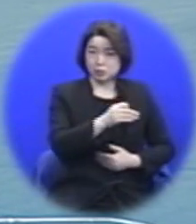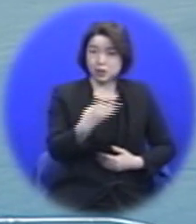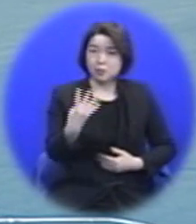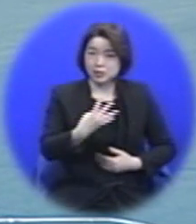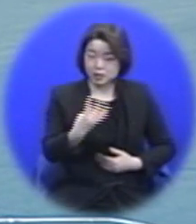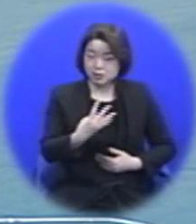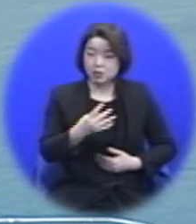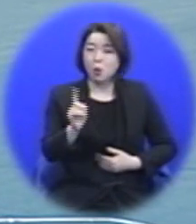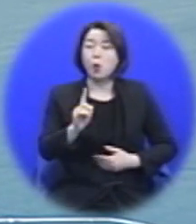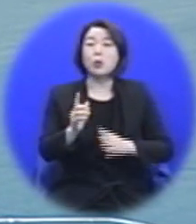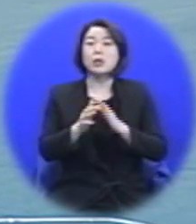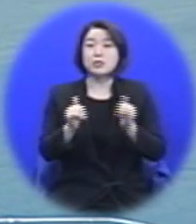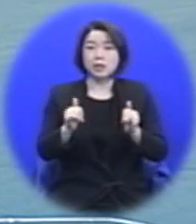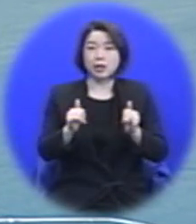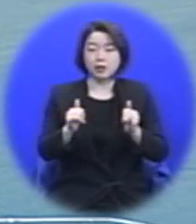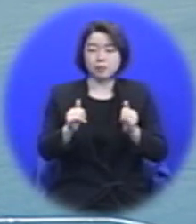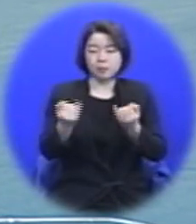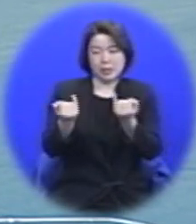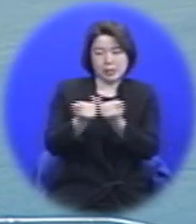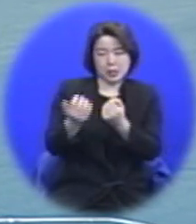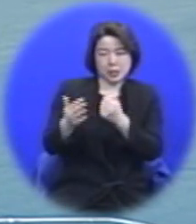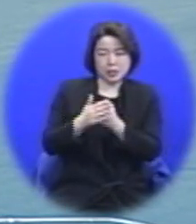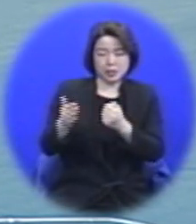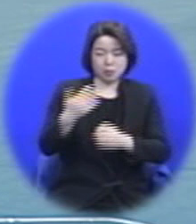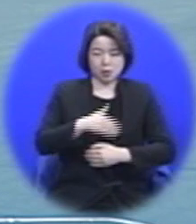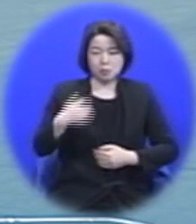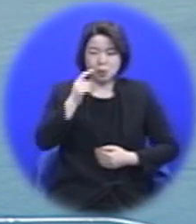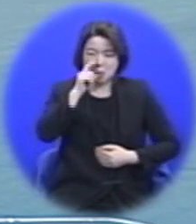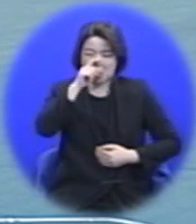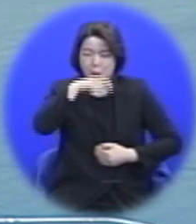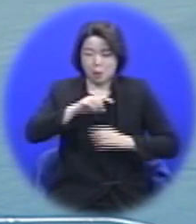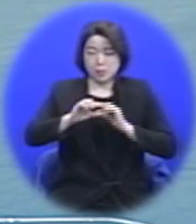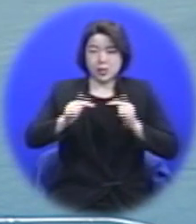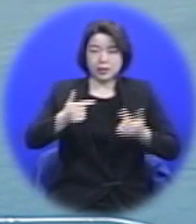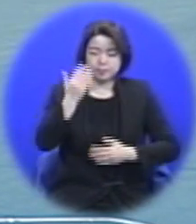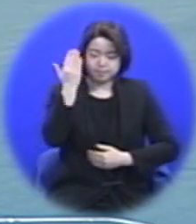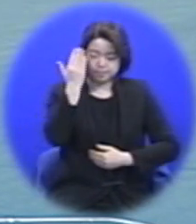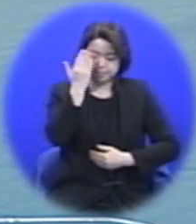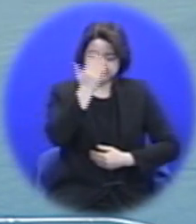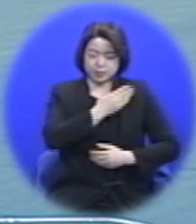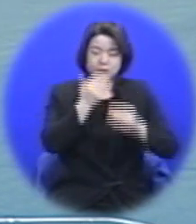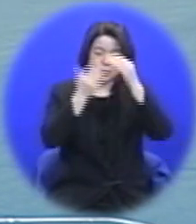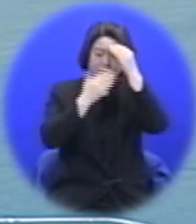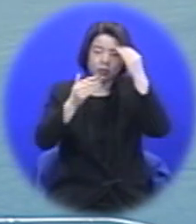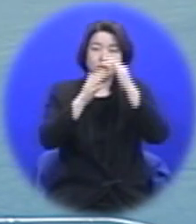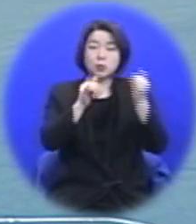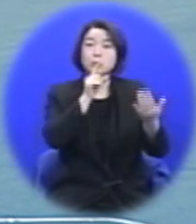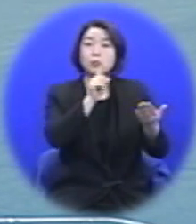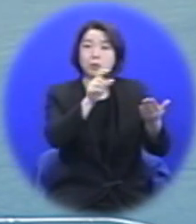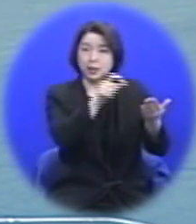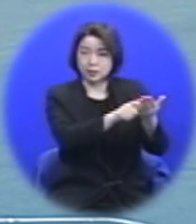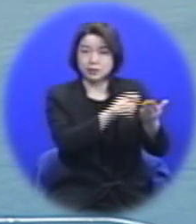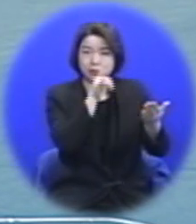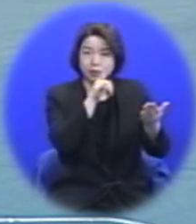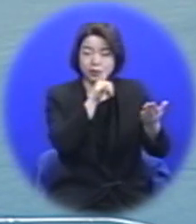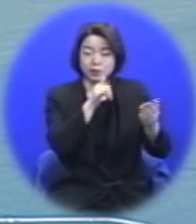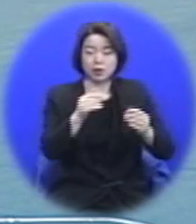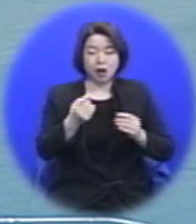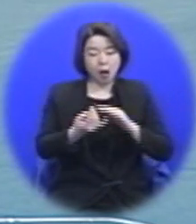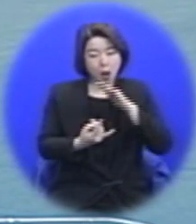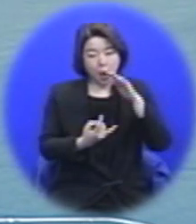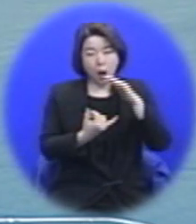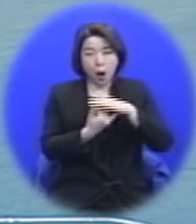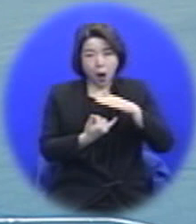여인으로 인하여 몸을 더럽히지 않는 정결한 성도라고 그랬습니다. 어린 양 예수가 이끄시는 대로